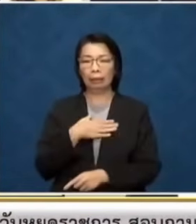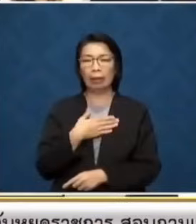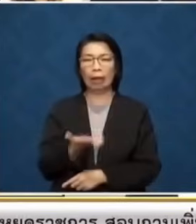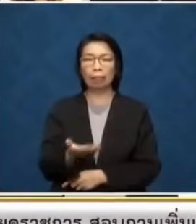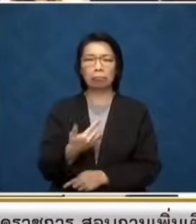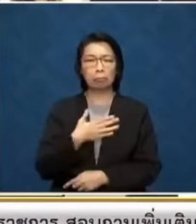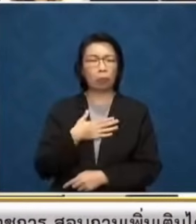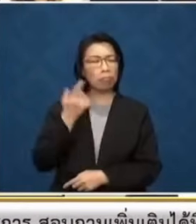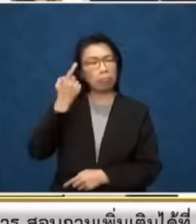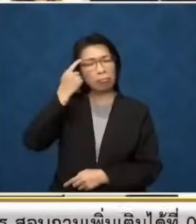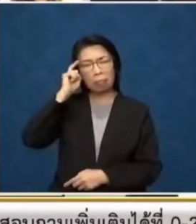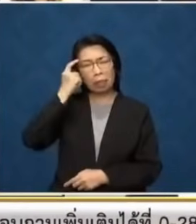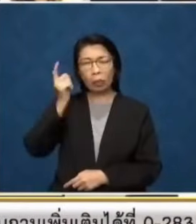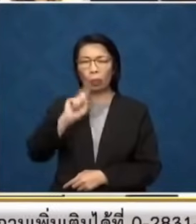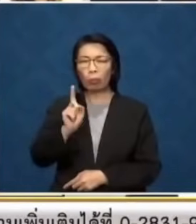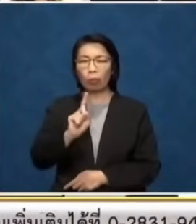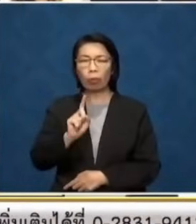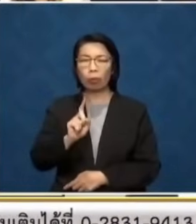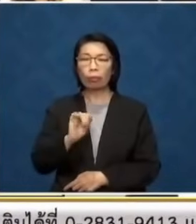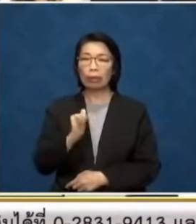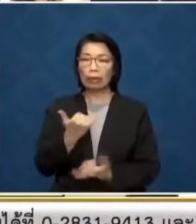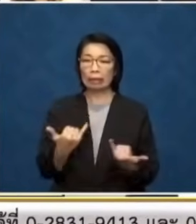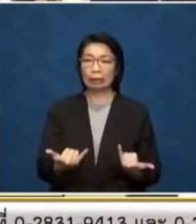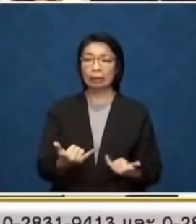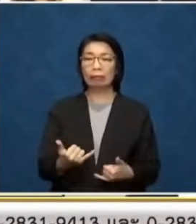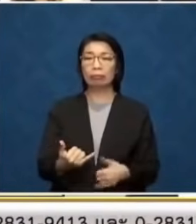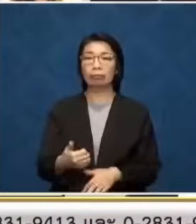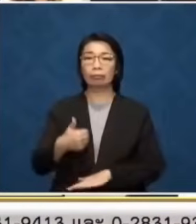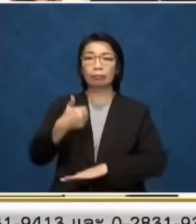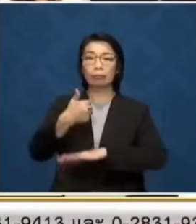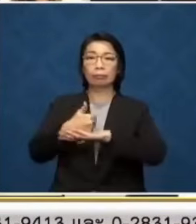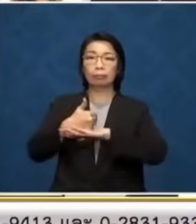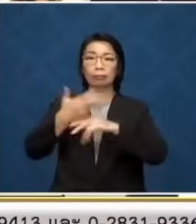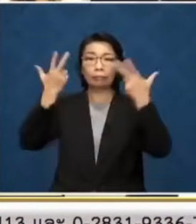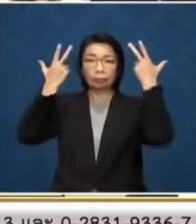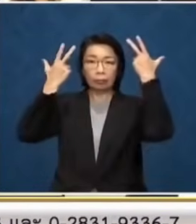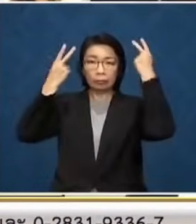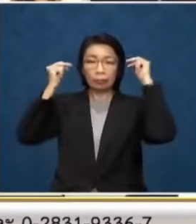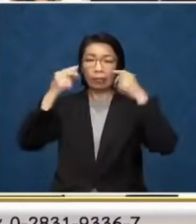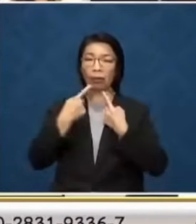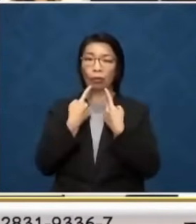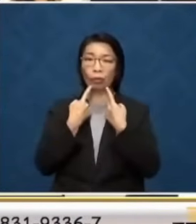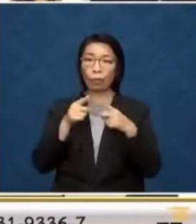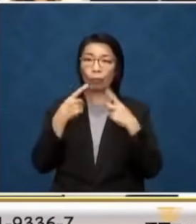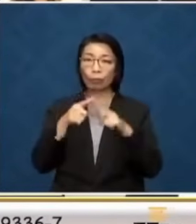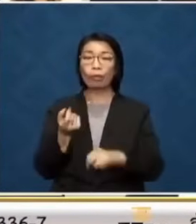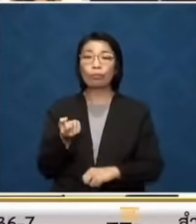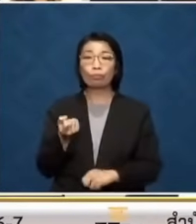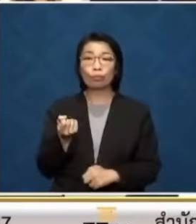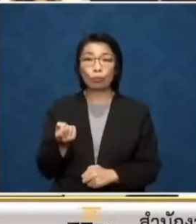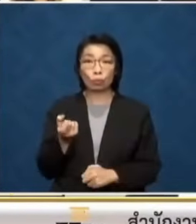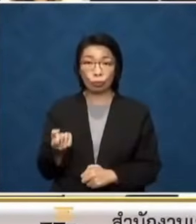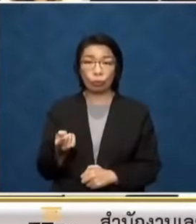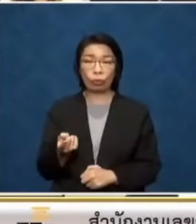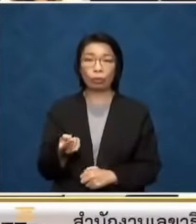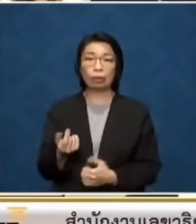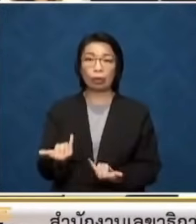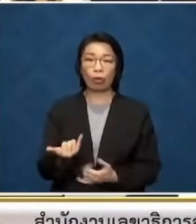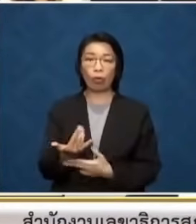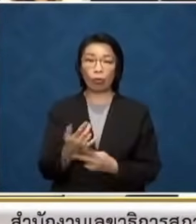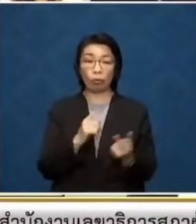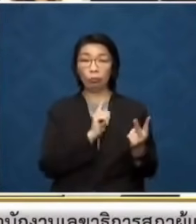ราบว่าปรากฏว่าท่านนายกนะครับจะตอบกระทู้ถามสดของท่านสมาชิกอีก2ท่